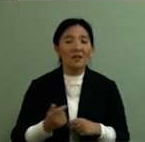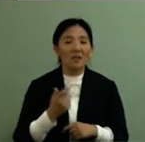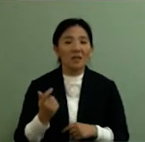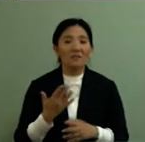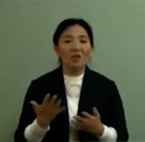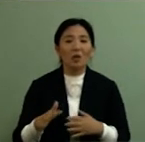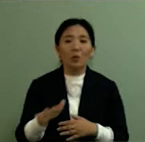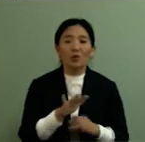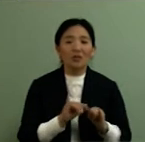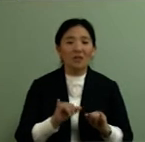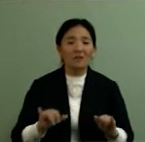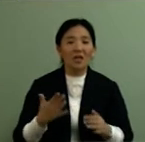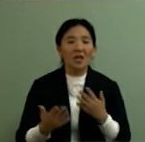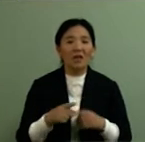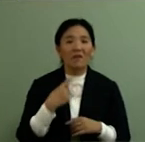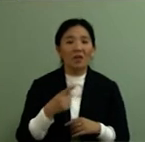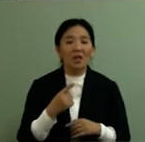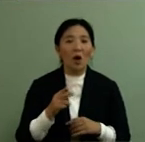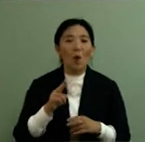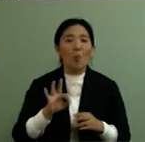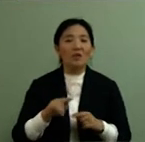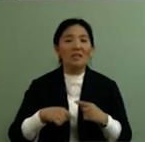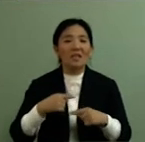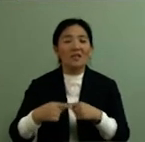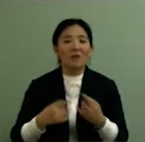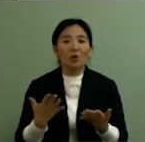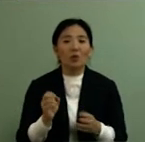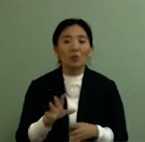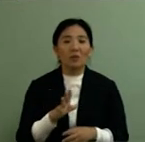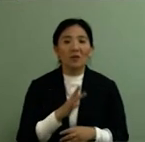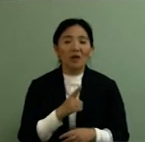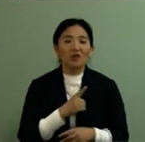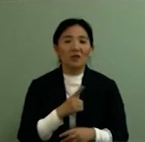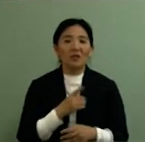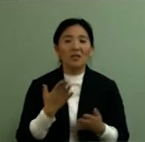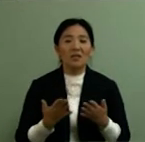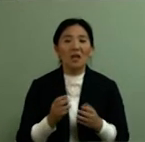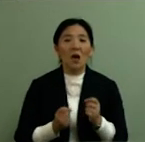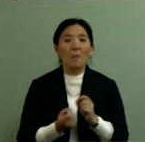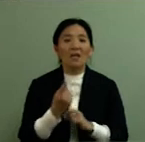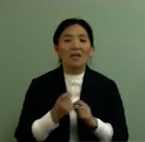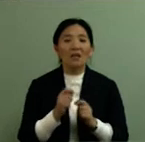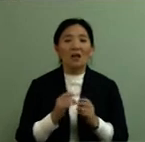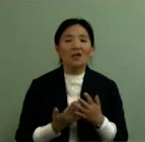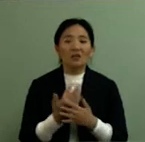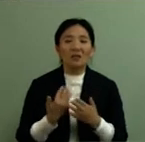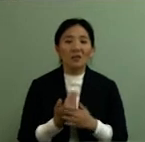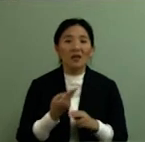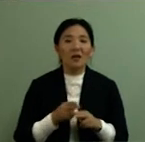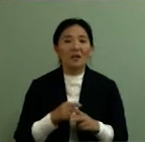площадь развития, или мы с вами говорим последствия, которые можем ожидать, или происхождение